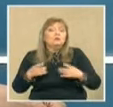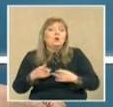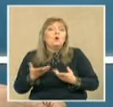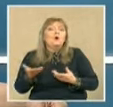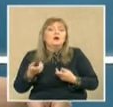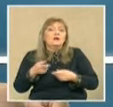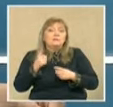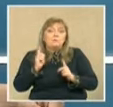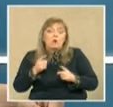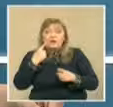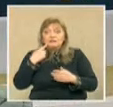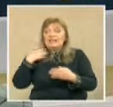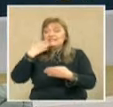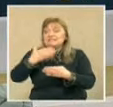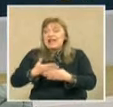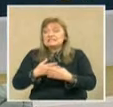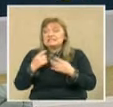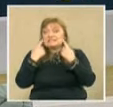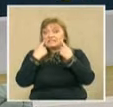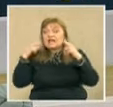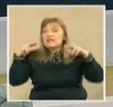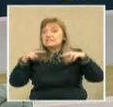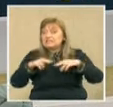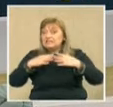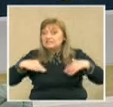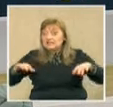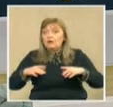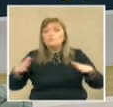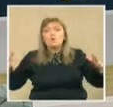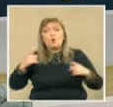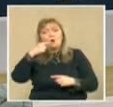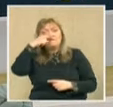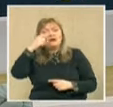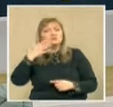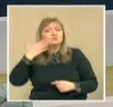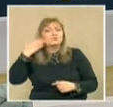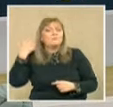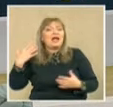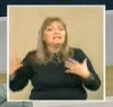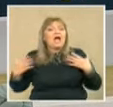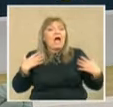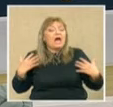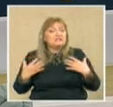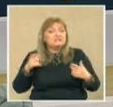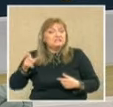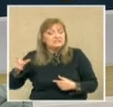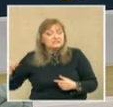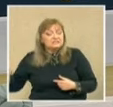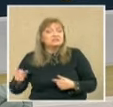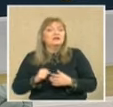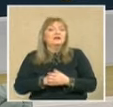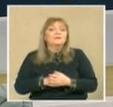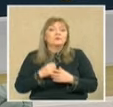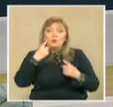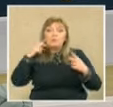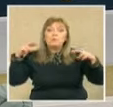с изкуствата си. Много е важно за младия артист публиката. Ние не си даваме сметка, че за възрастния